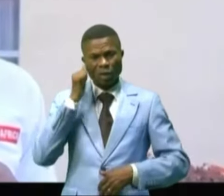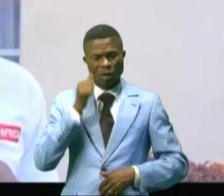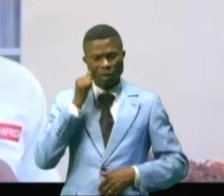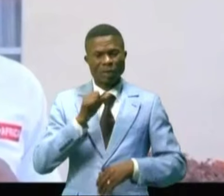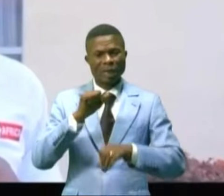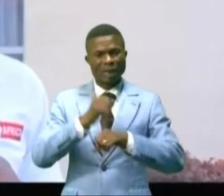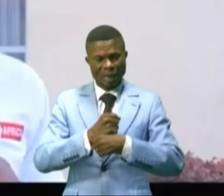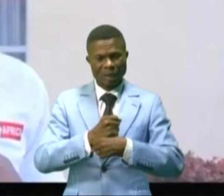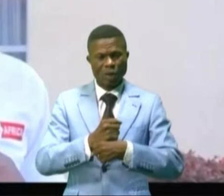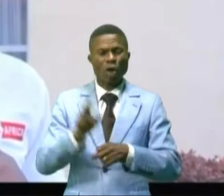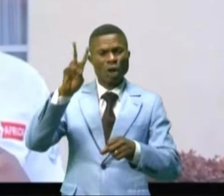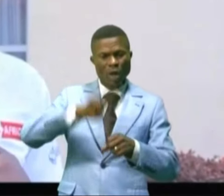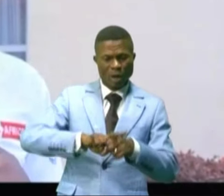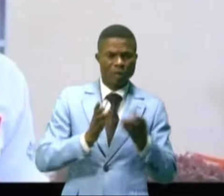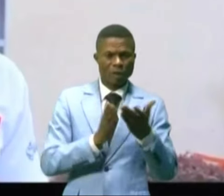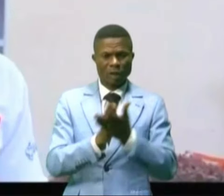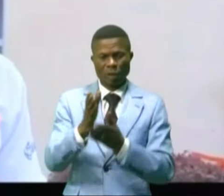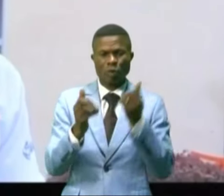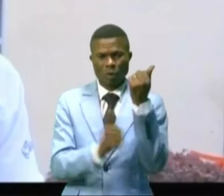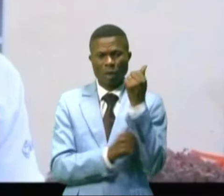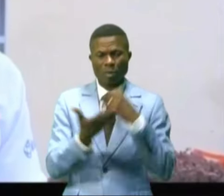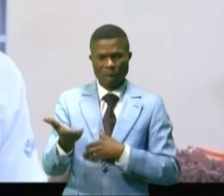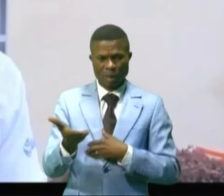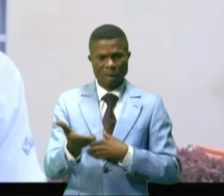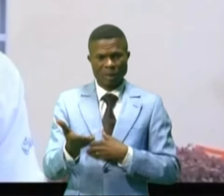constituent une violation des droits humains.